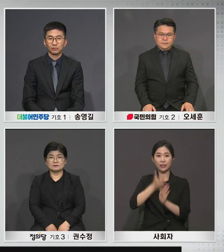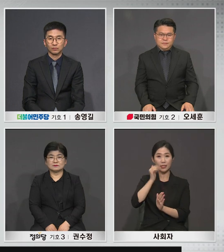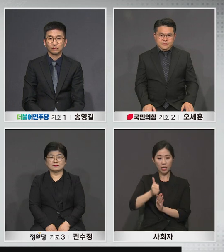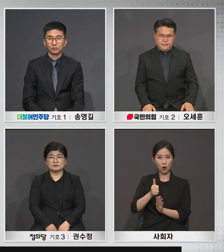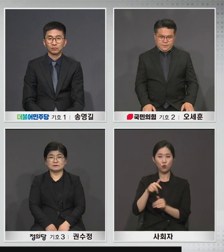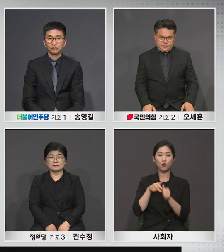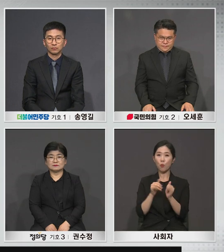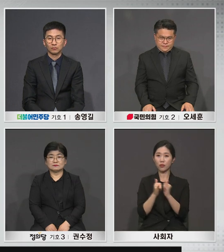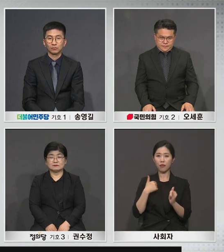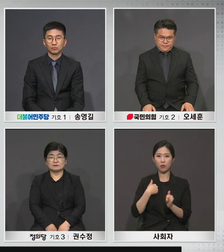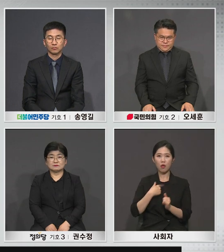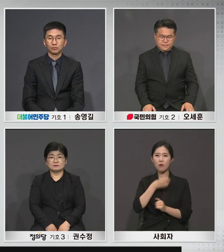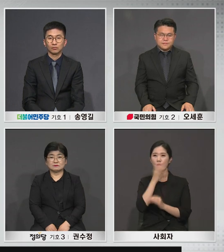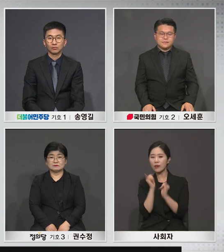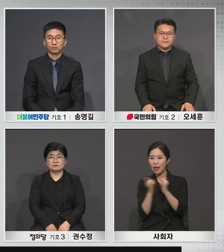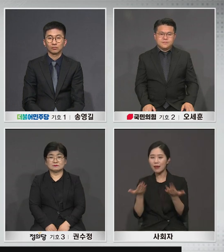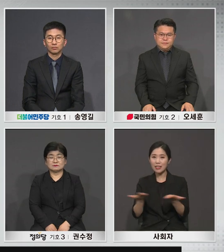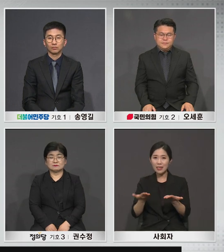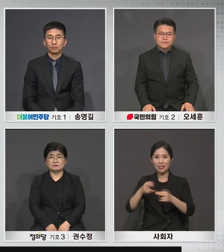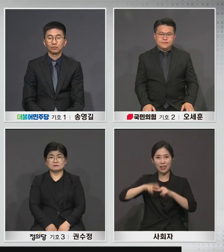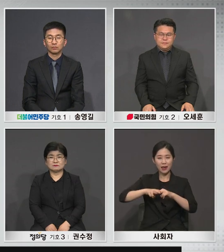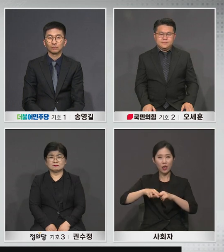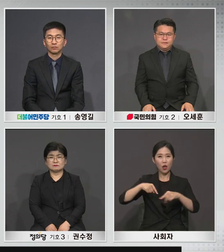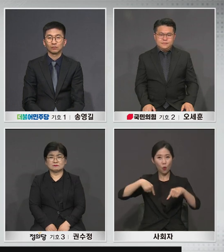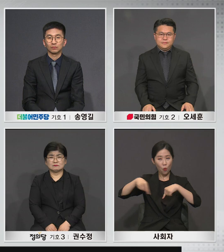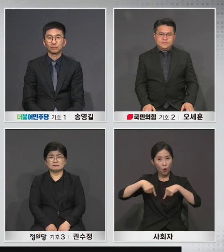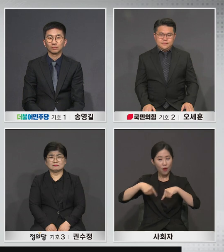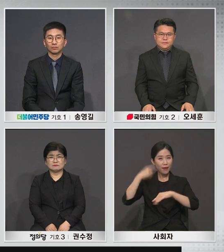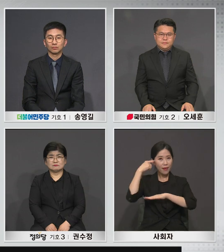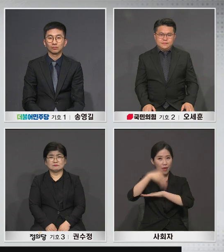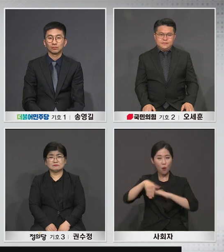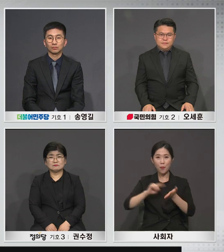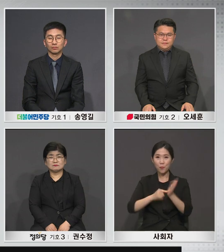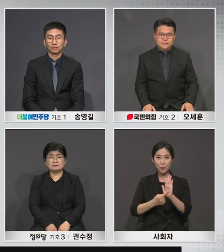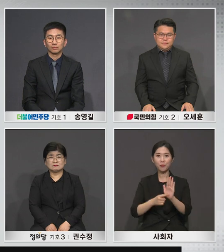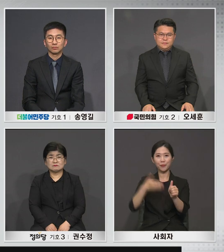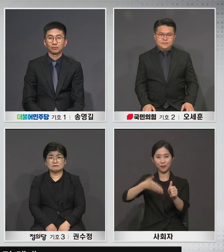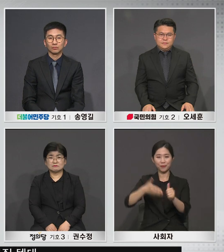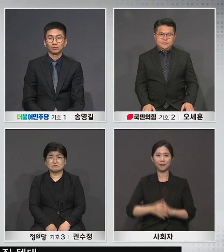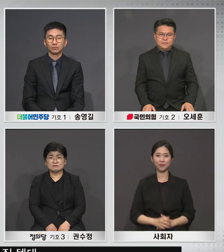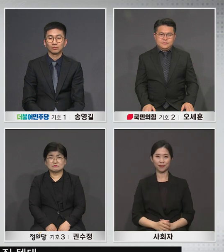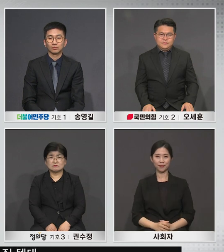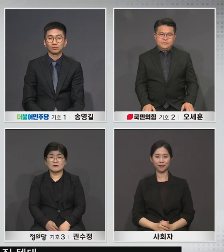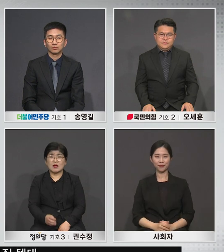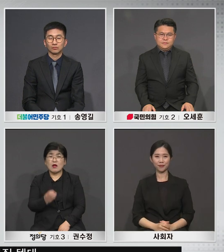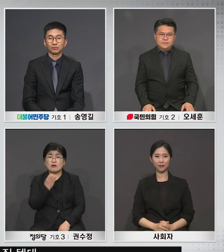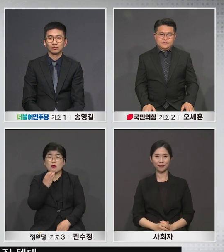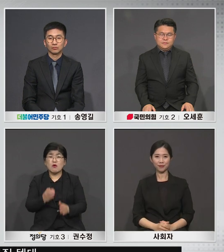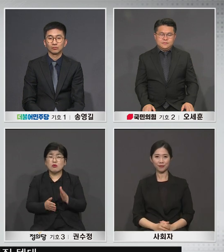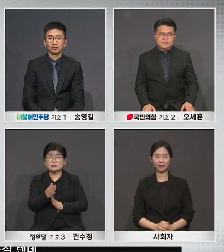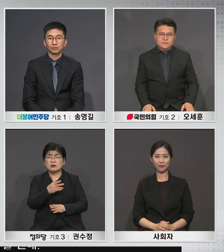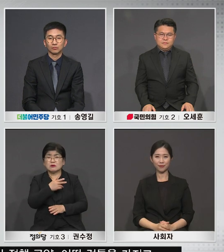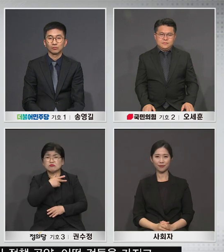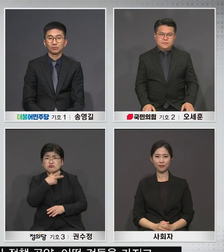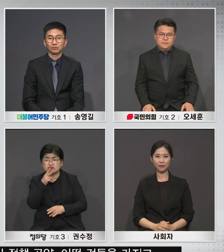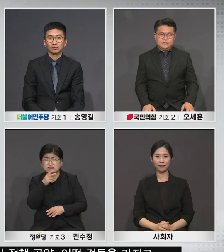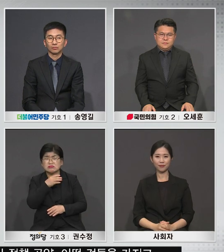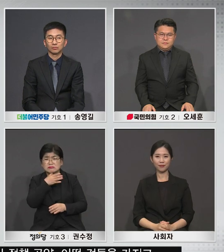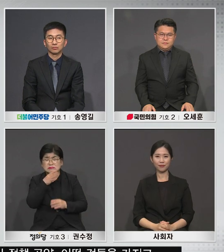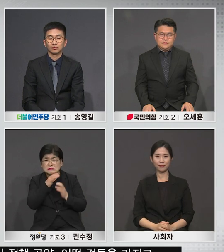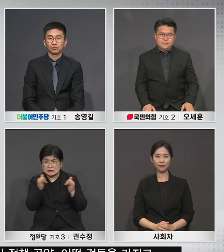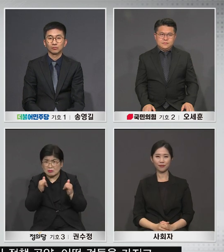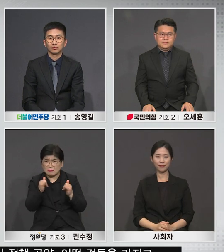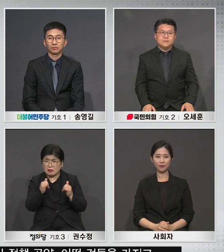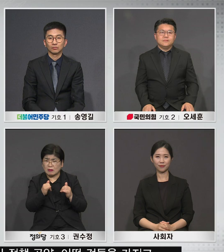정책 공약 어떤 것들을 가지고 계신지 발표해 주시죠. 서울시 중장년층은 한 450만 정도 되시는데요.